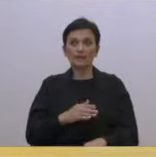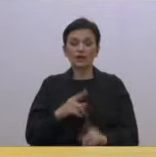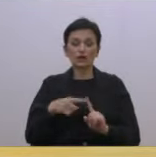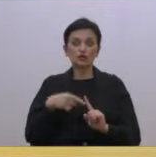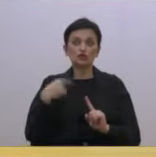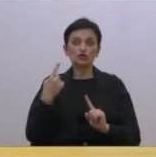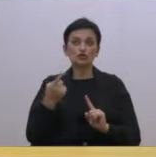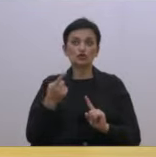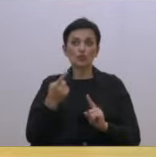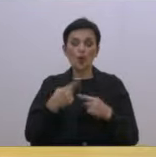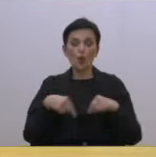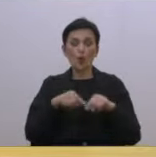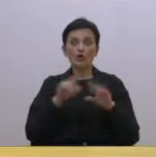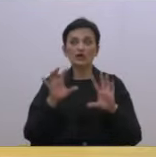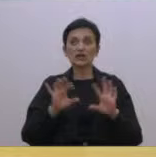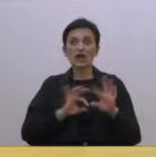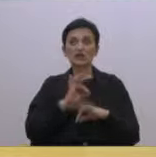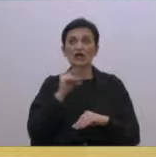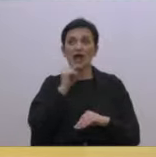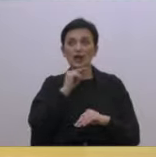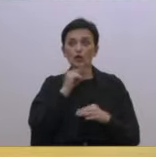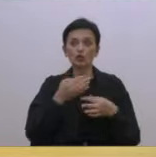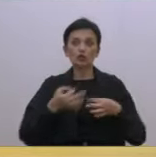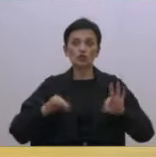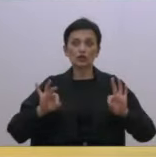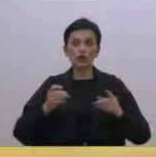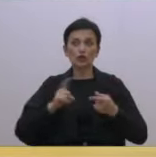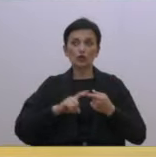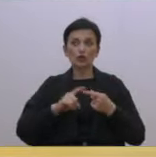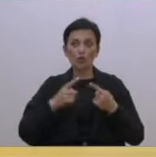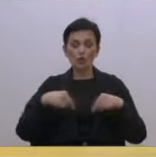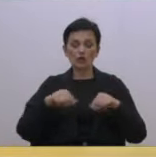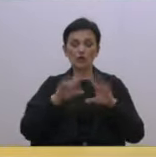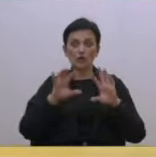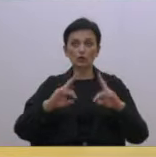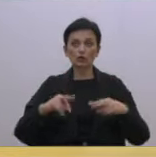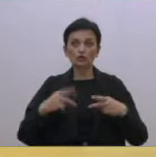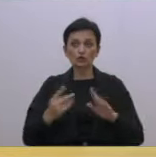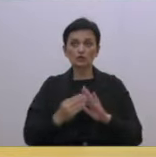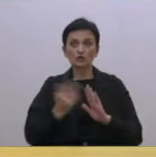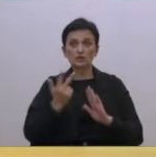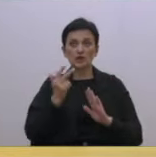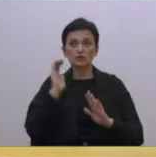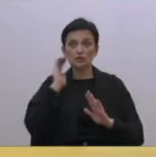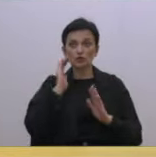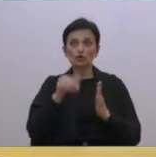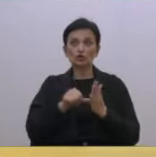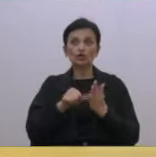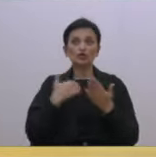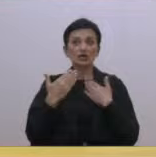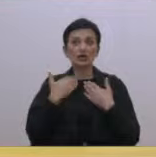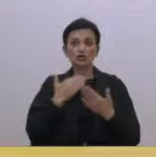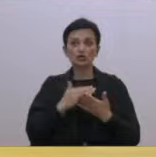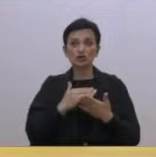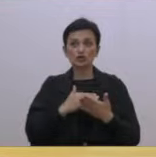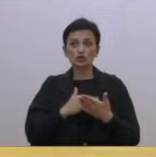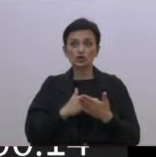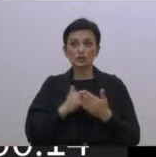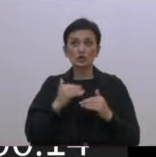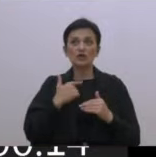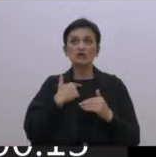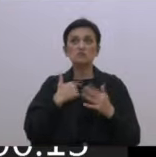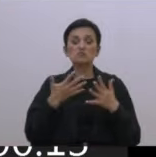Შემდეგი ორგანული კანონის პროექტი ეკონომიკური თავისუფლების შესახებ ორგანულ კანონში ცვლილების შეტანის თაობაზე მესამე მოსმენი. თხოვთ ჩართოთ კენჭისყრის რეჟიმი,